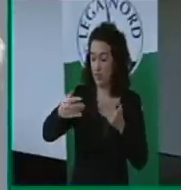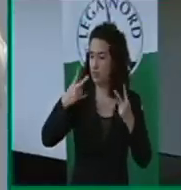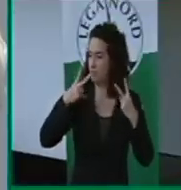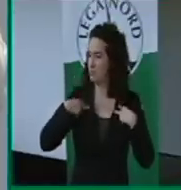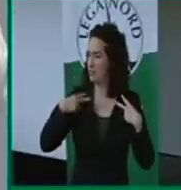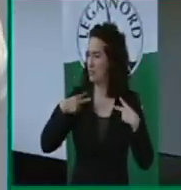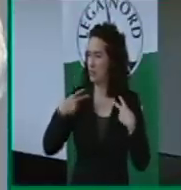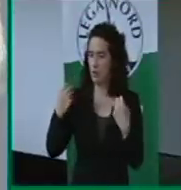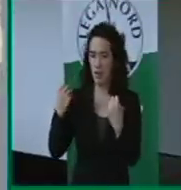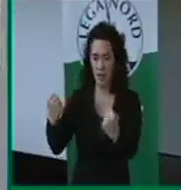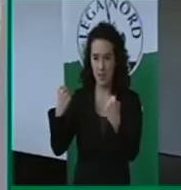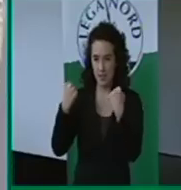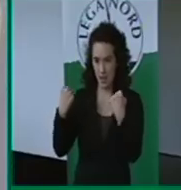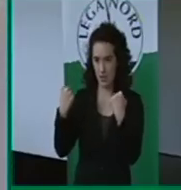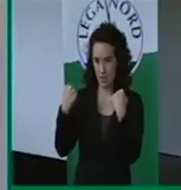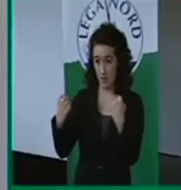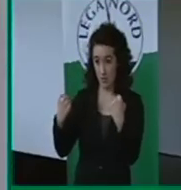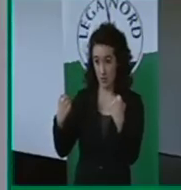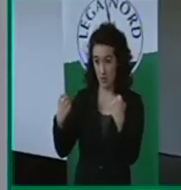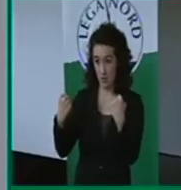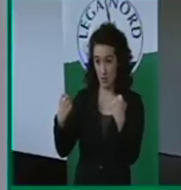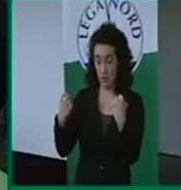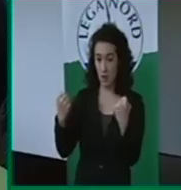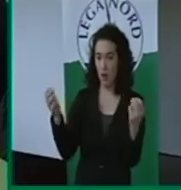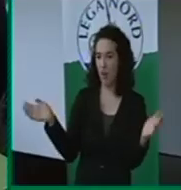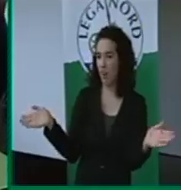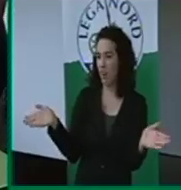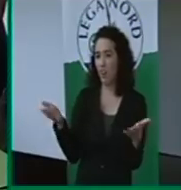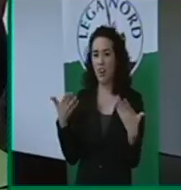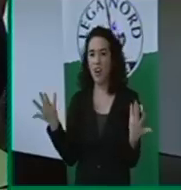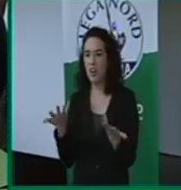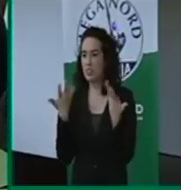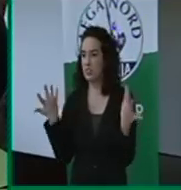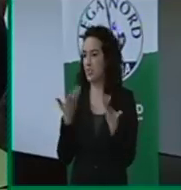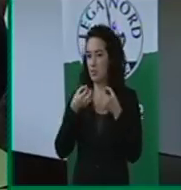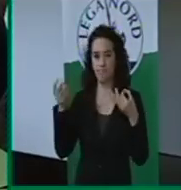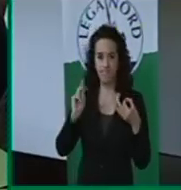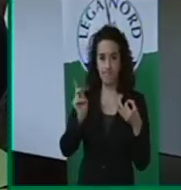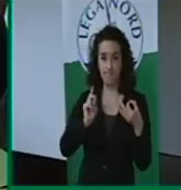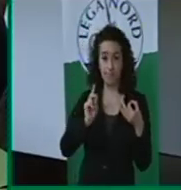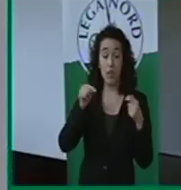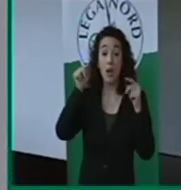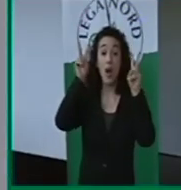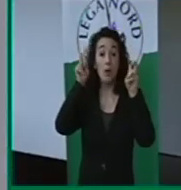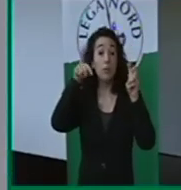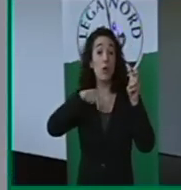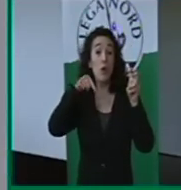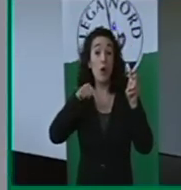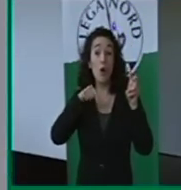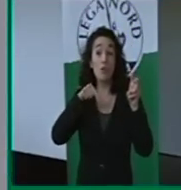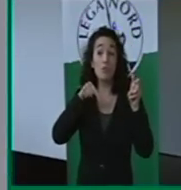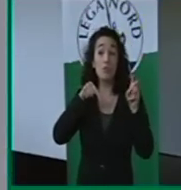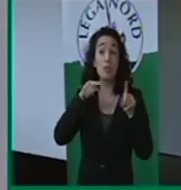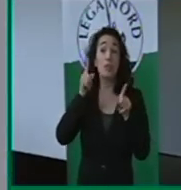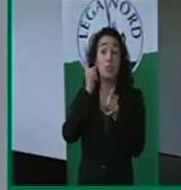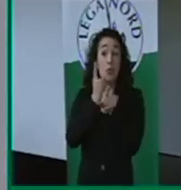ore su 24 non lasciate nulla di intentato perché penso che quello che si è detto oggi sia alla portata di tanta gente